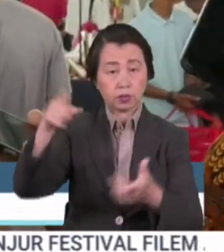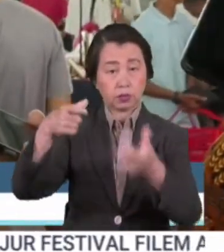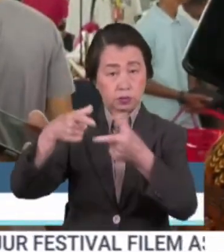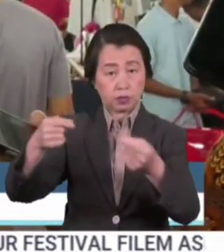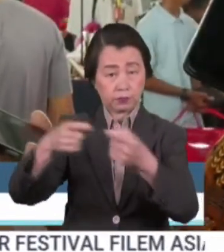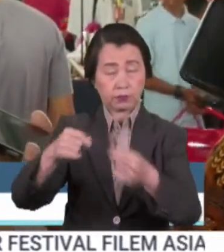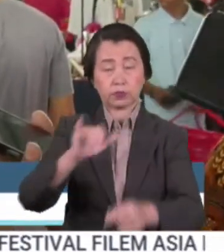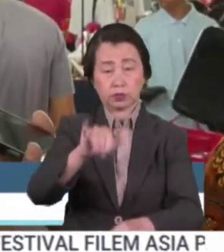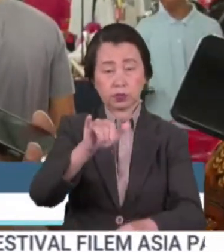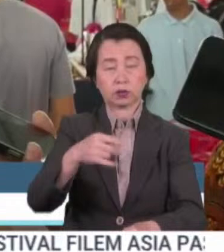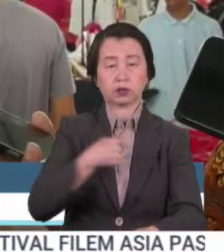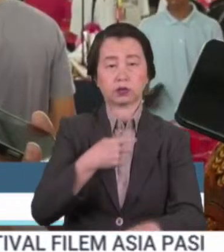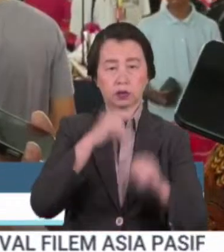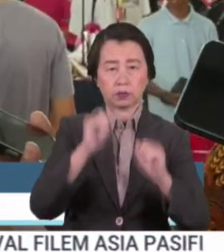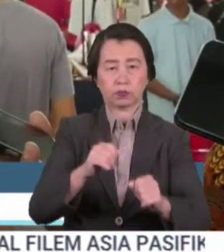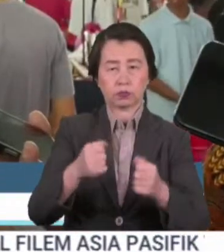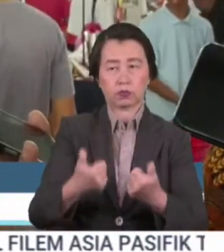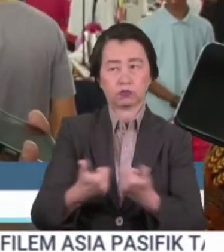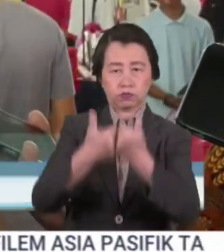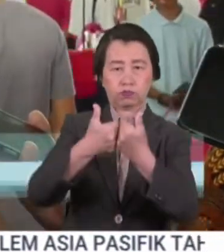kita dapat